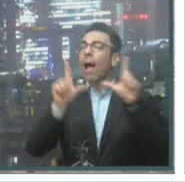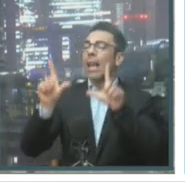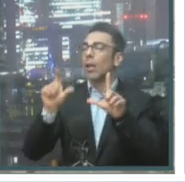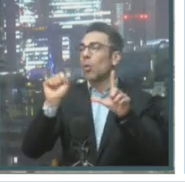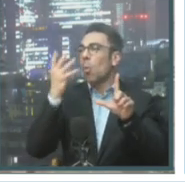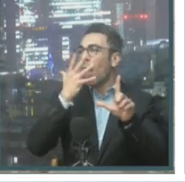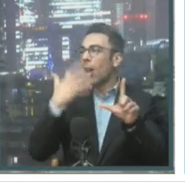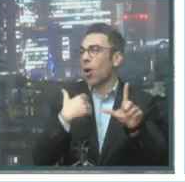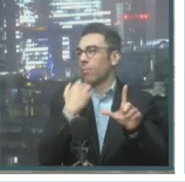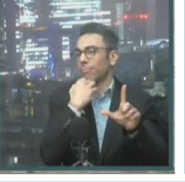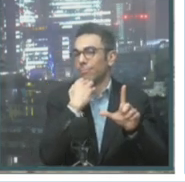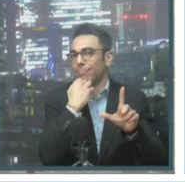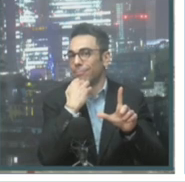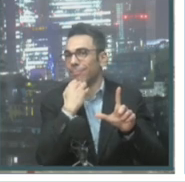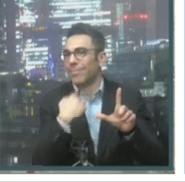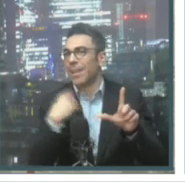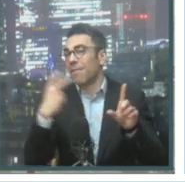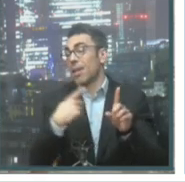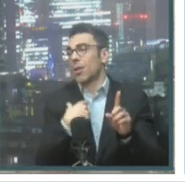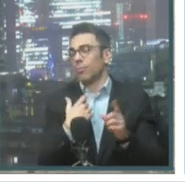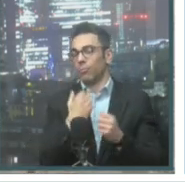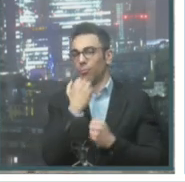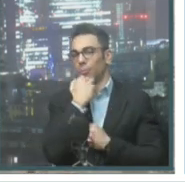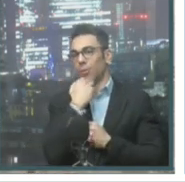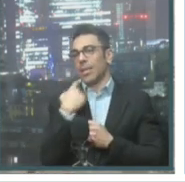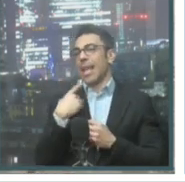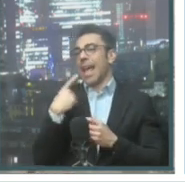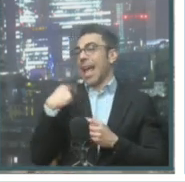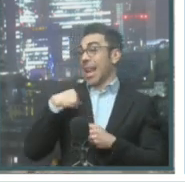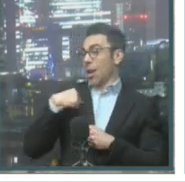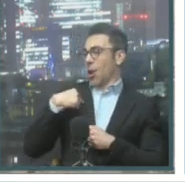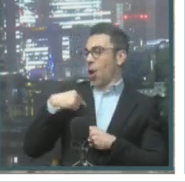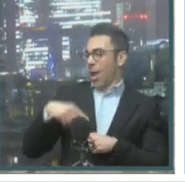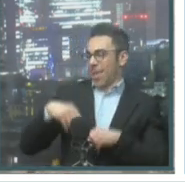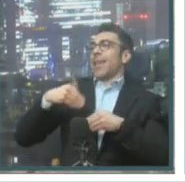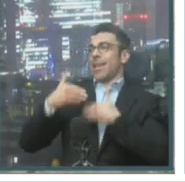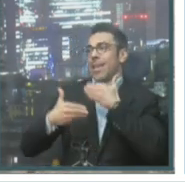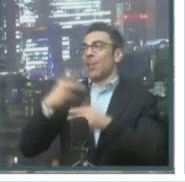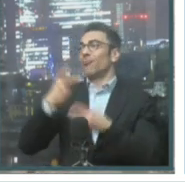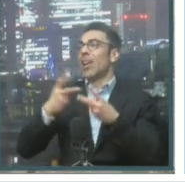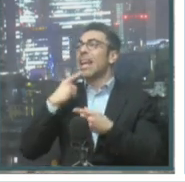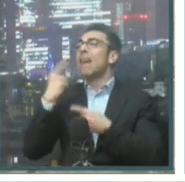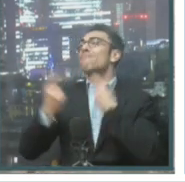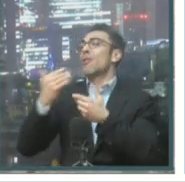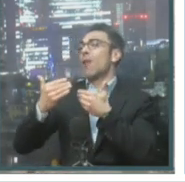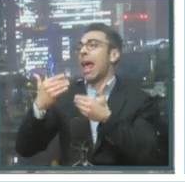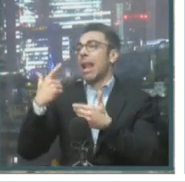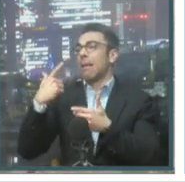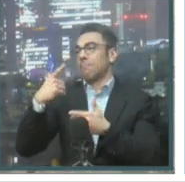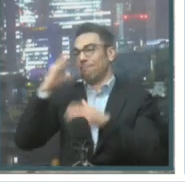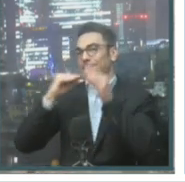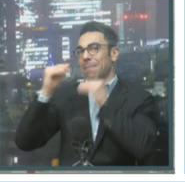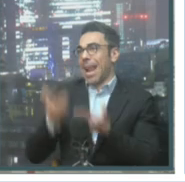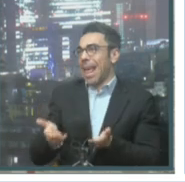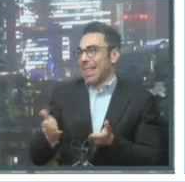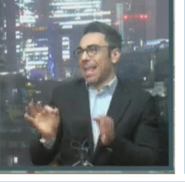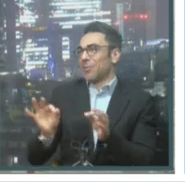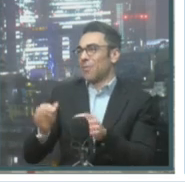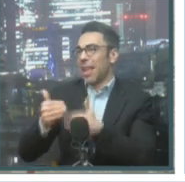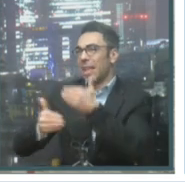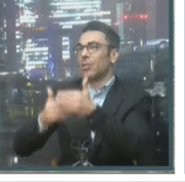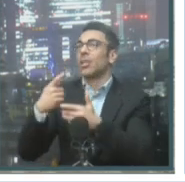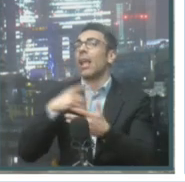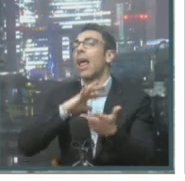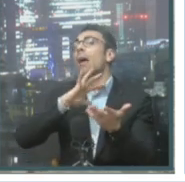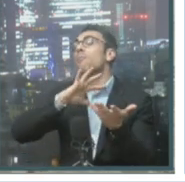stacco camera vi chiedo scusa stiamo giocando in parecchie noi cercheremo di migliorare sempre per cercare di rendere sempre più